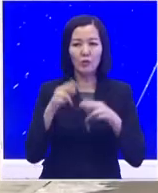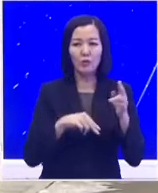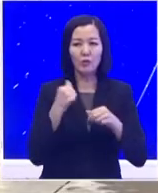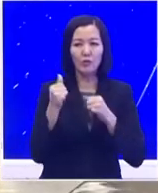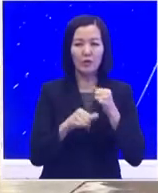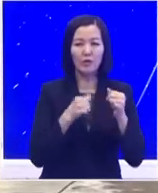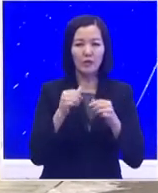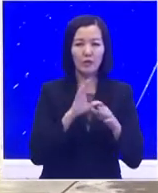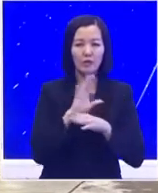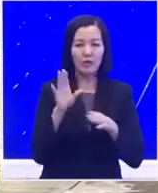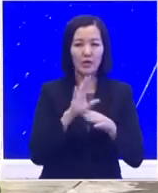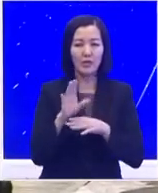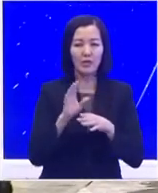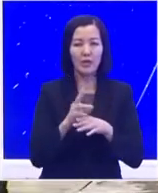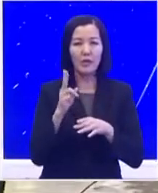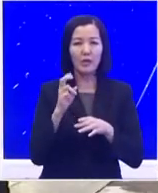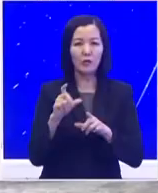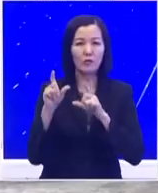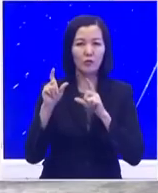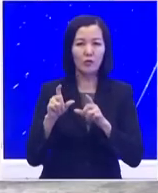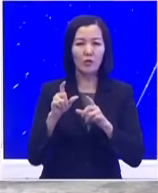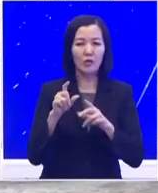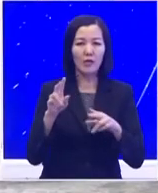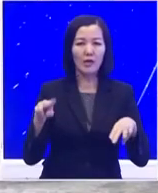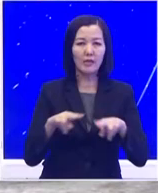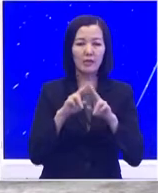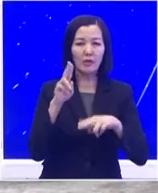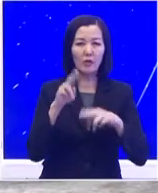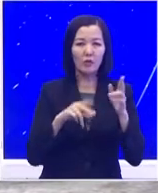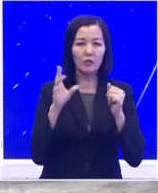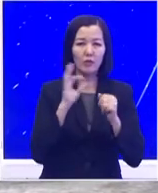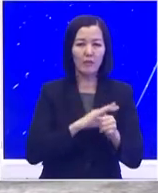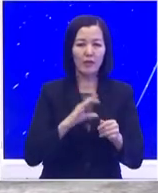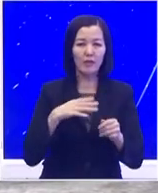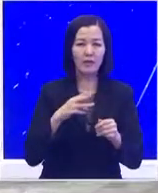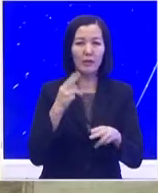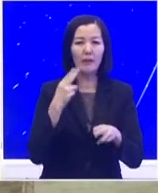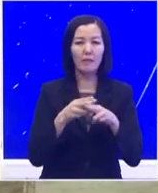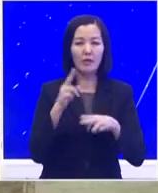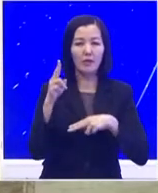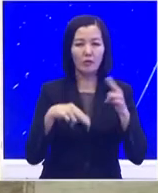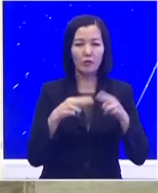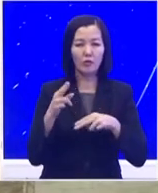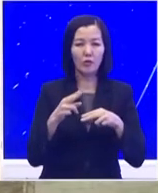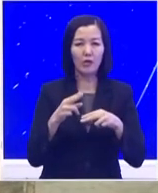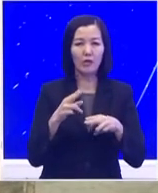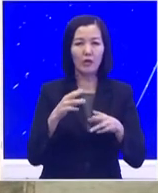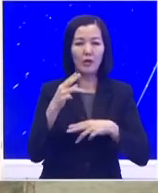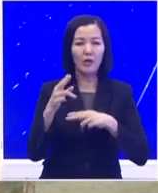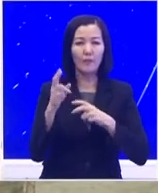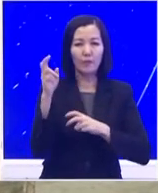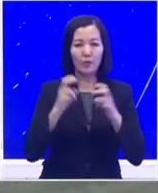тонна жүк көтерерлік өнімдері Астана құрылысында қолданыста. Және бірі металлстрой. Өндірістік азаматтық